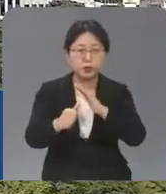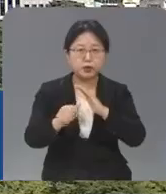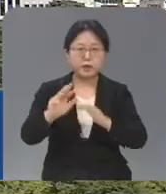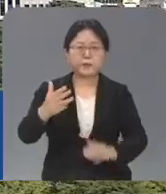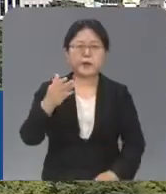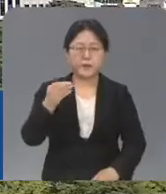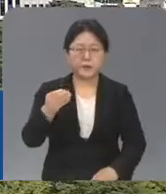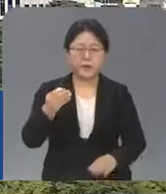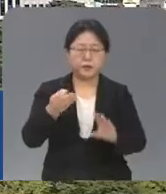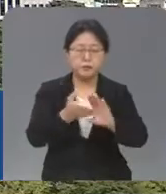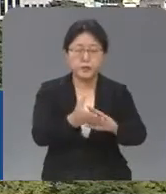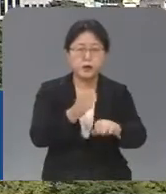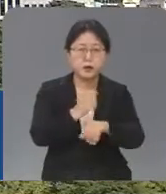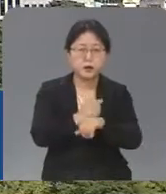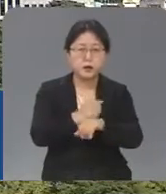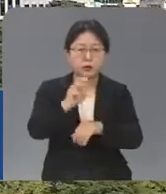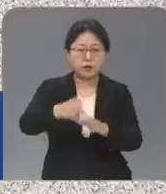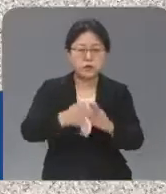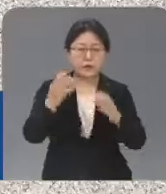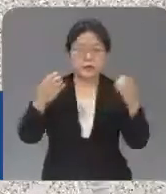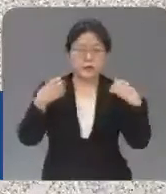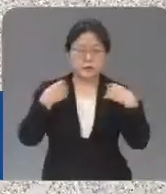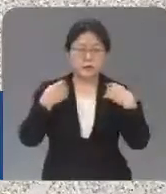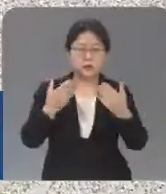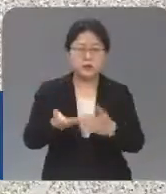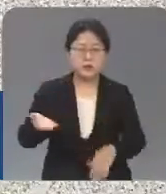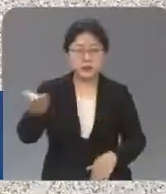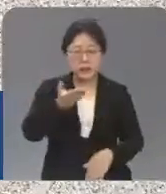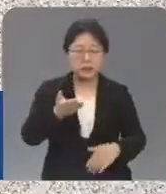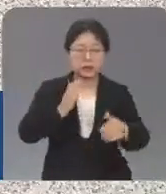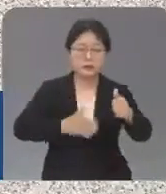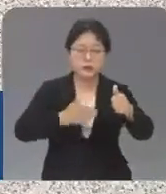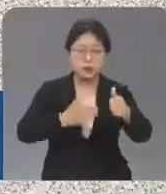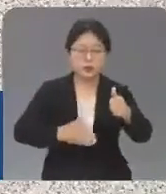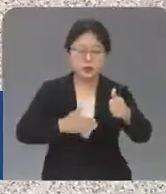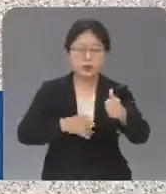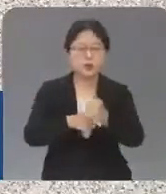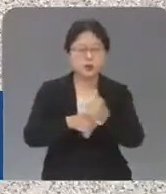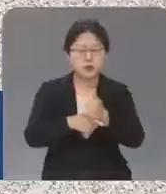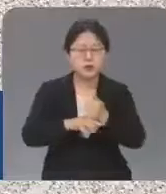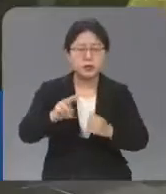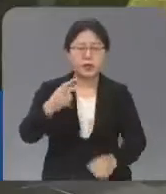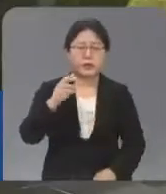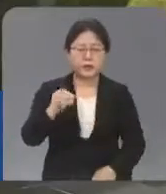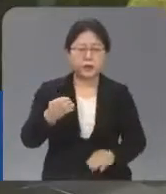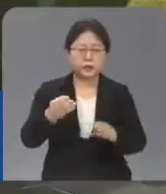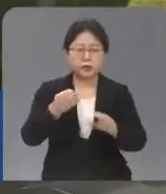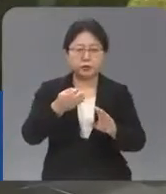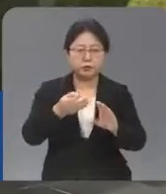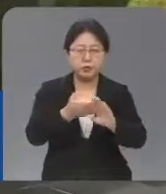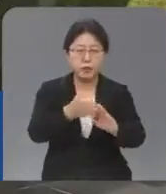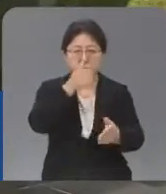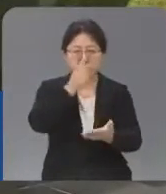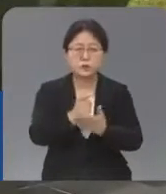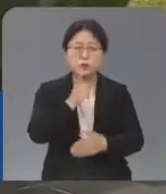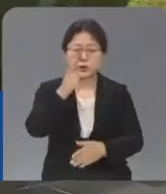징역 8개월을 구형했습니다. 서구청장은 2015년 광주환경공단이 발주한 사업에 설명회